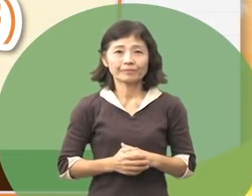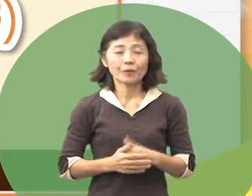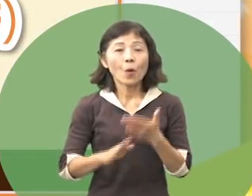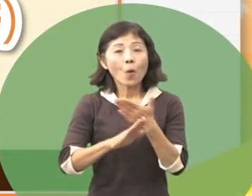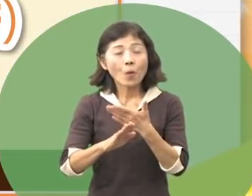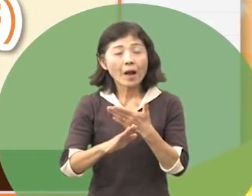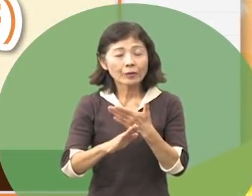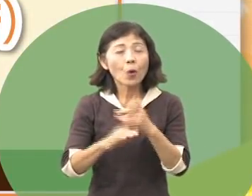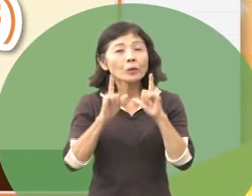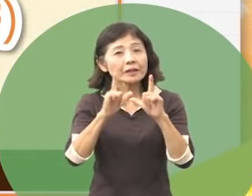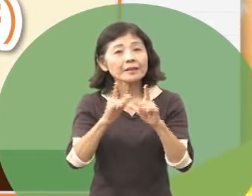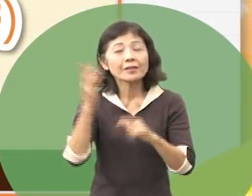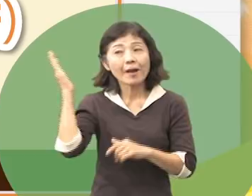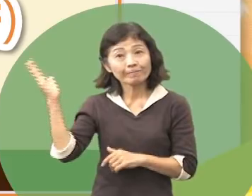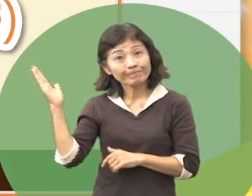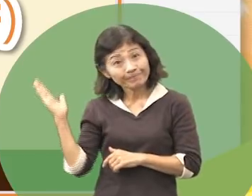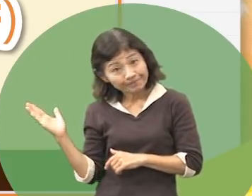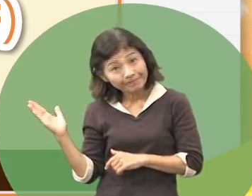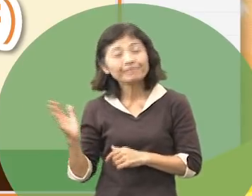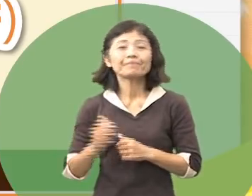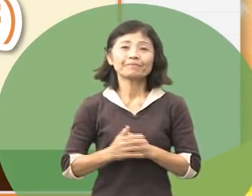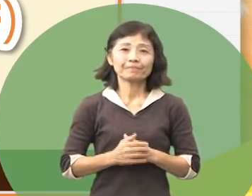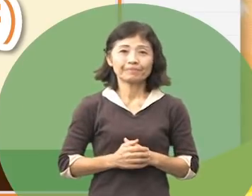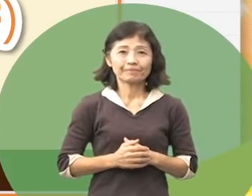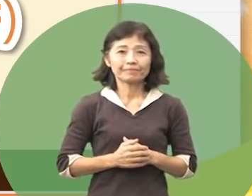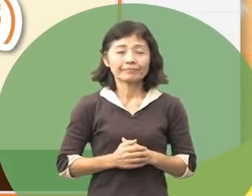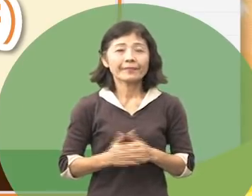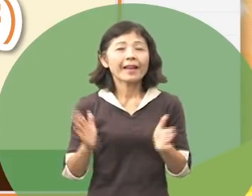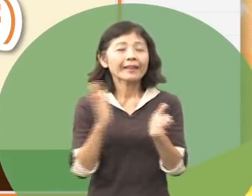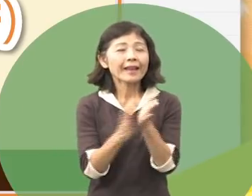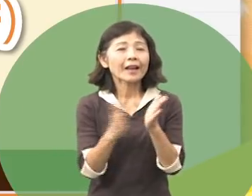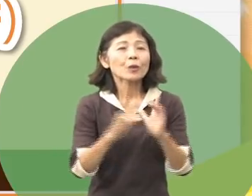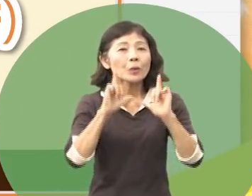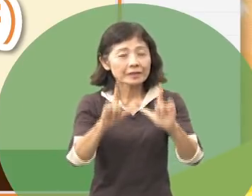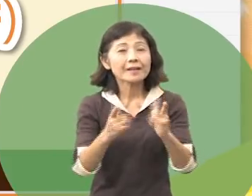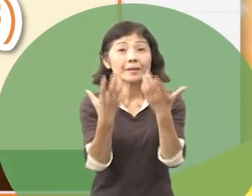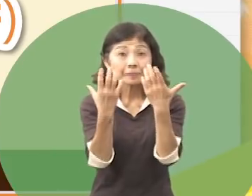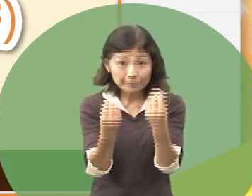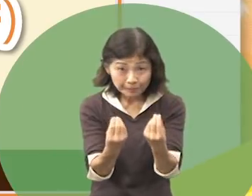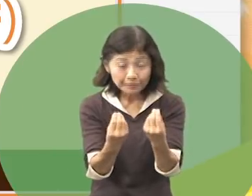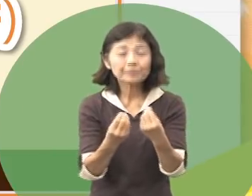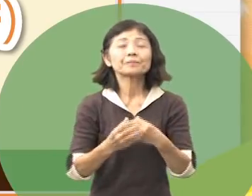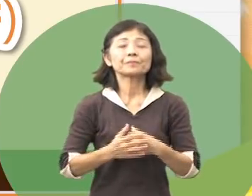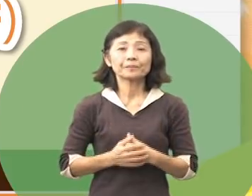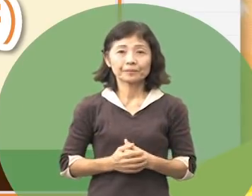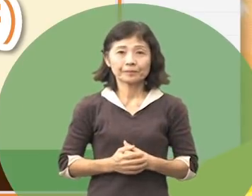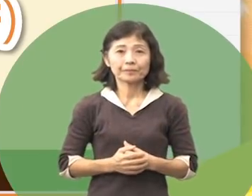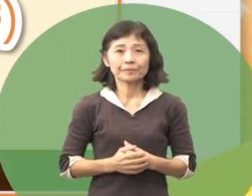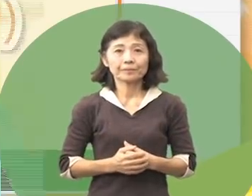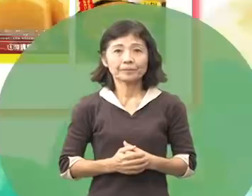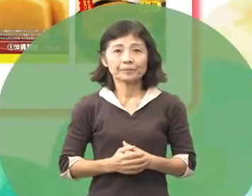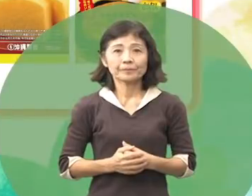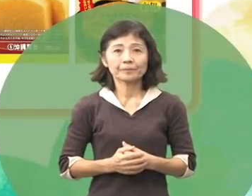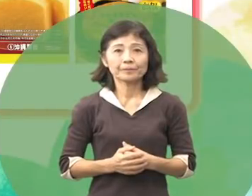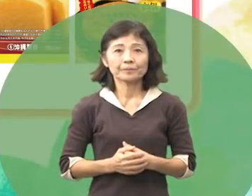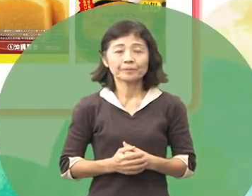その他のお知らせはご覧の通りです。以上、県からのお知らせでした。